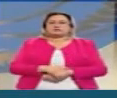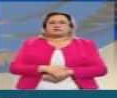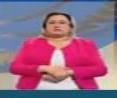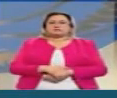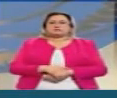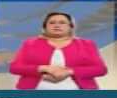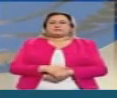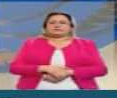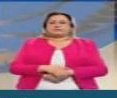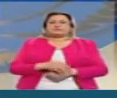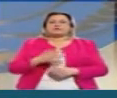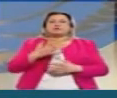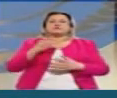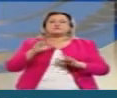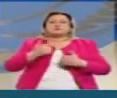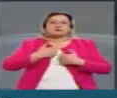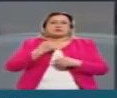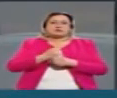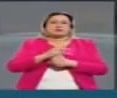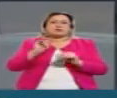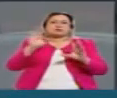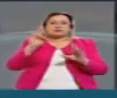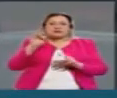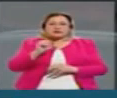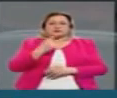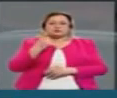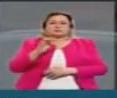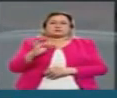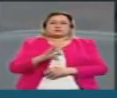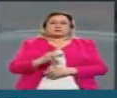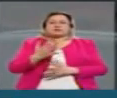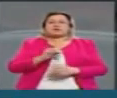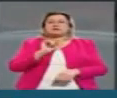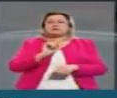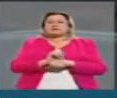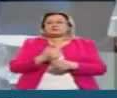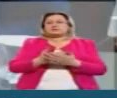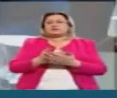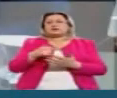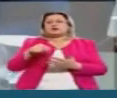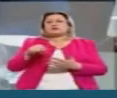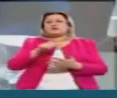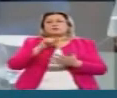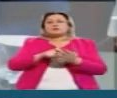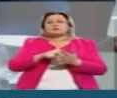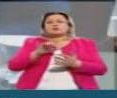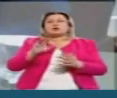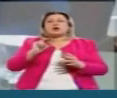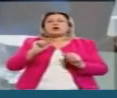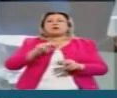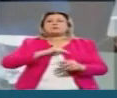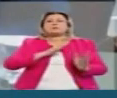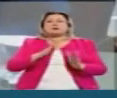қоғамдық бірлестіктердің саяси жүйедегі рөлі күшею керек. Қоғамдық келісім кеңесінің жұмыс істеу тәртібіне тоқталсақ, ол қажеттілігіне орай 90 сайын жиналыс